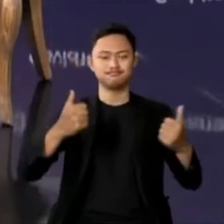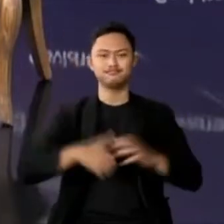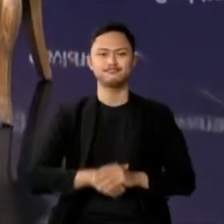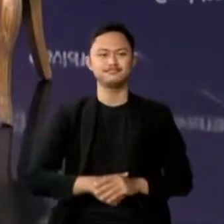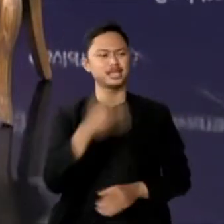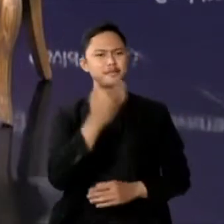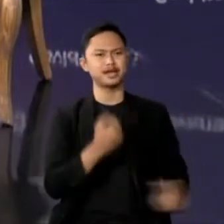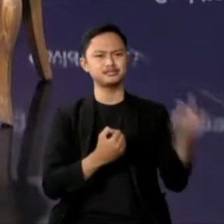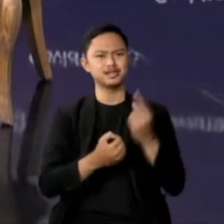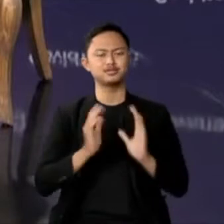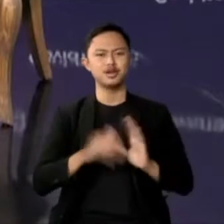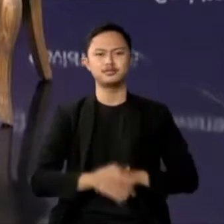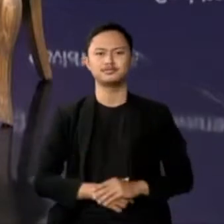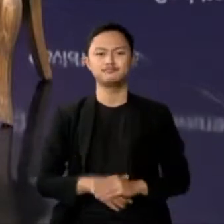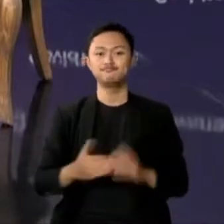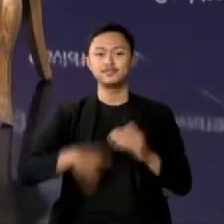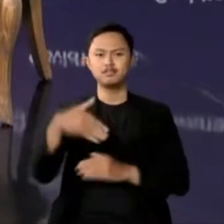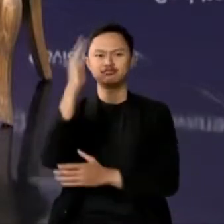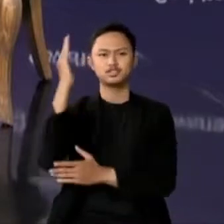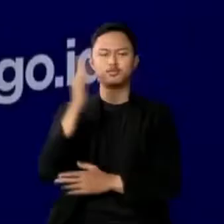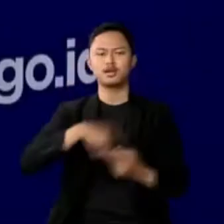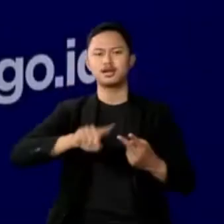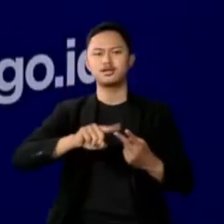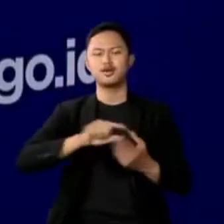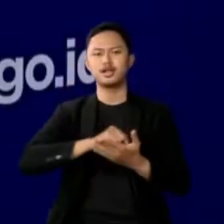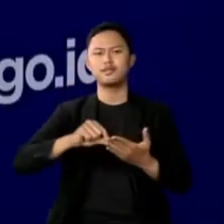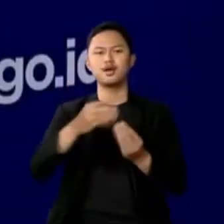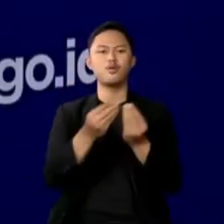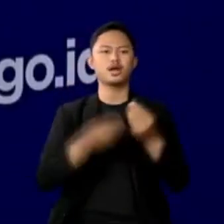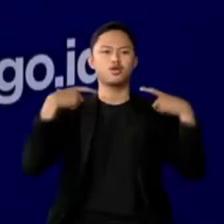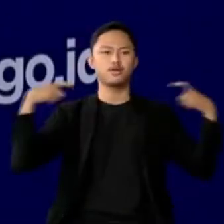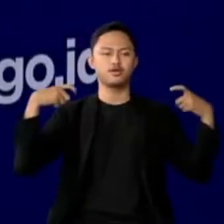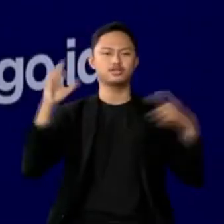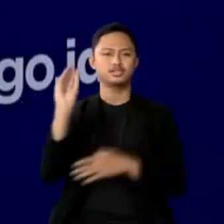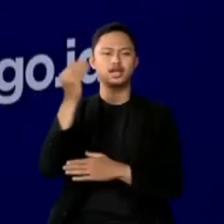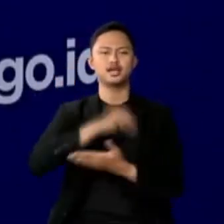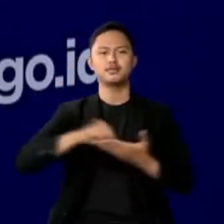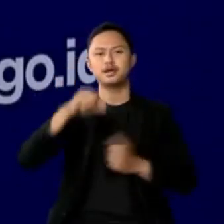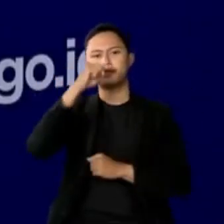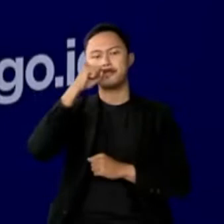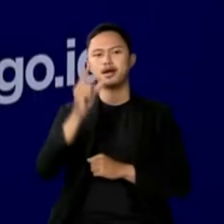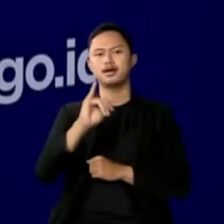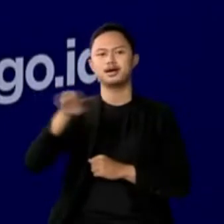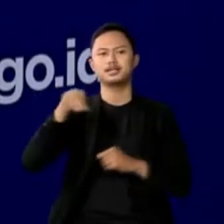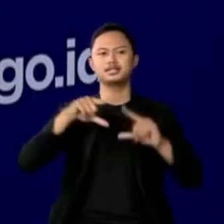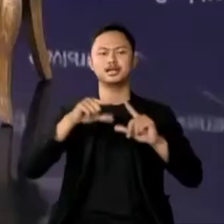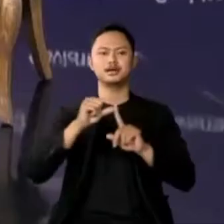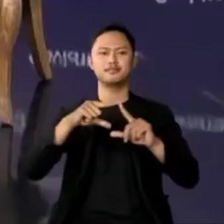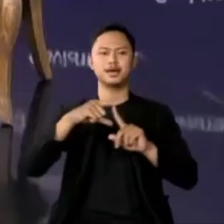Terima kasih telah hadir bersama kami approve selanjutnya narasumber kedua kita yaitu Wakil Gubernur DKI Jakarta Bapak Ahmad Riza Patria